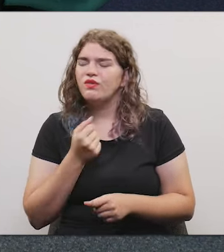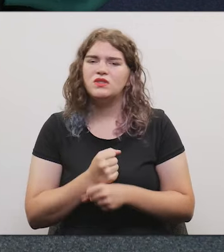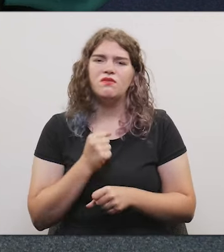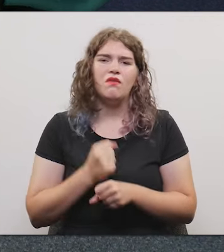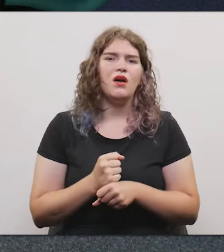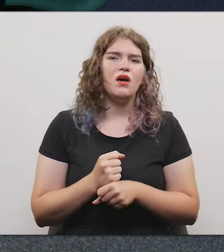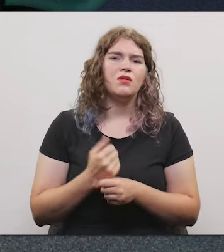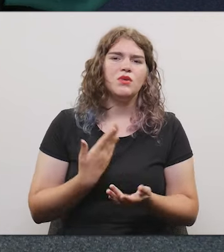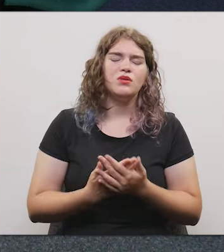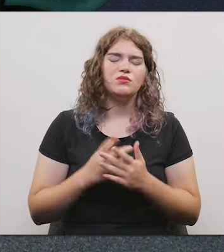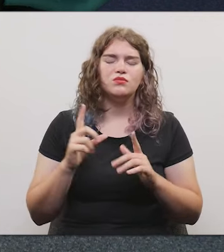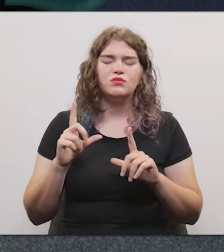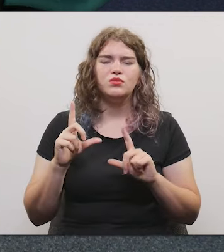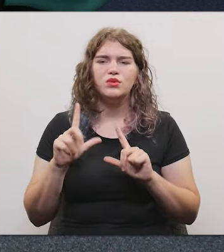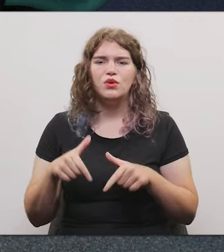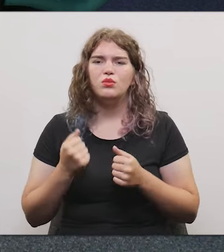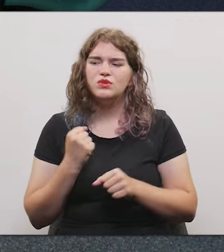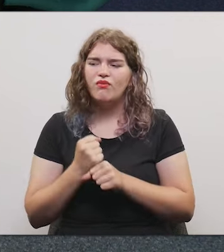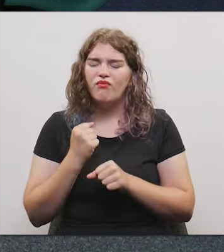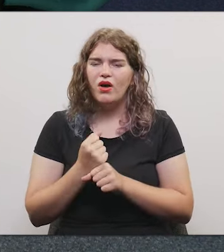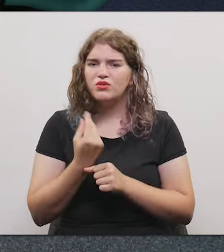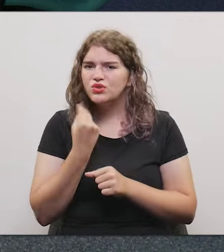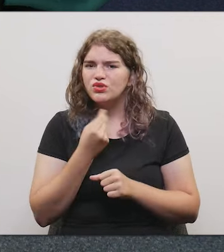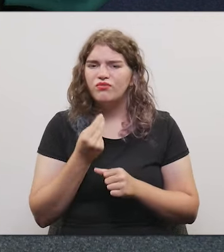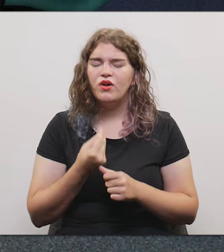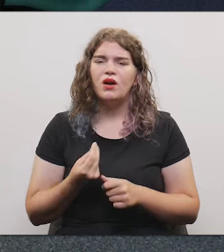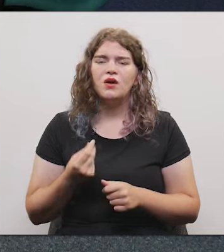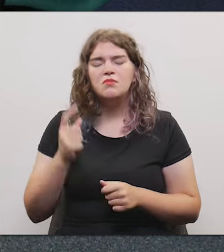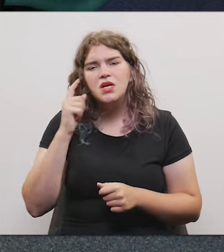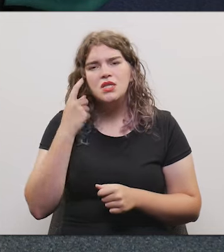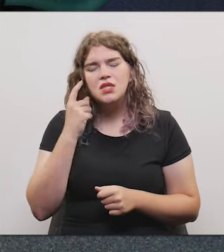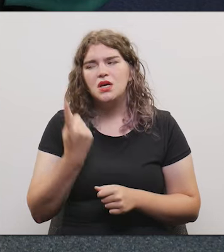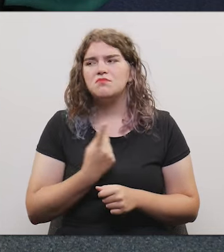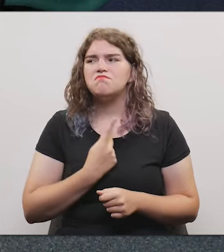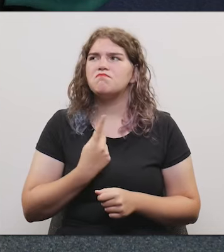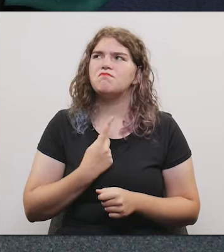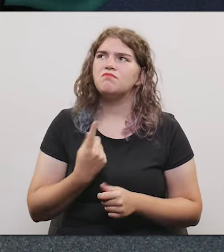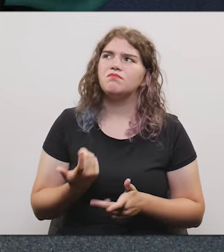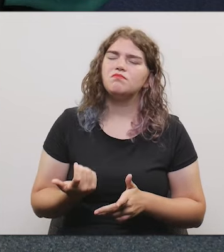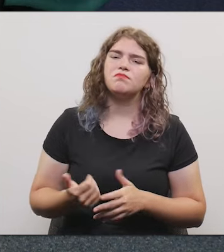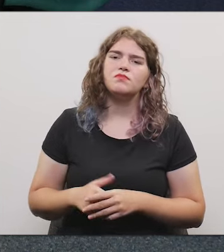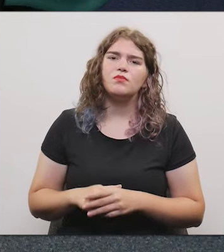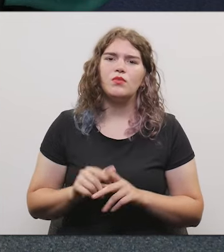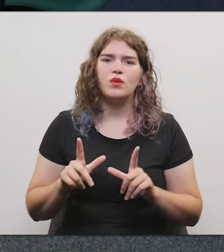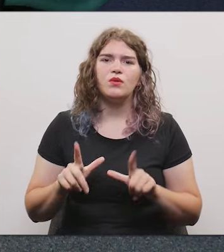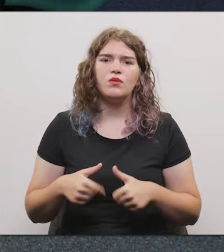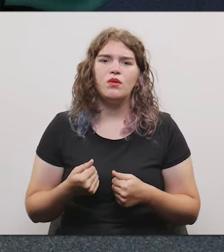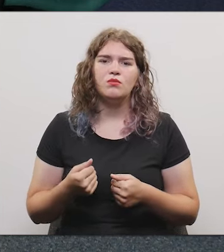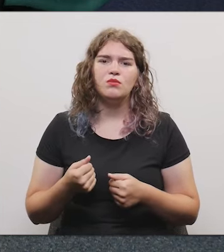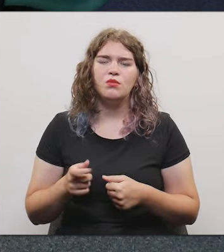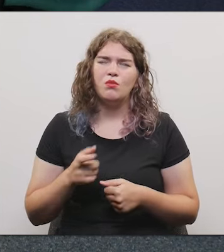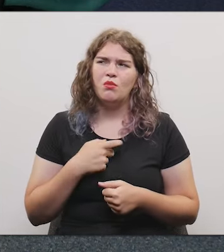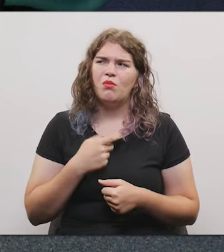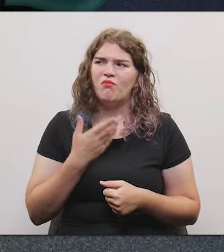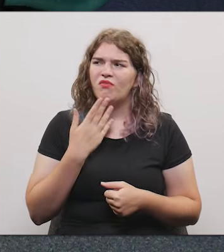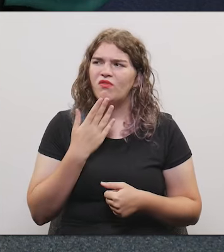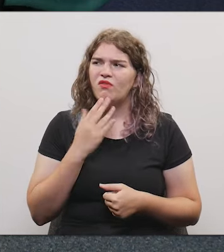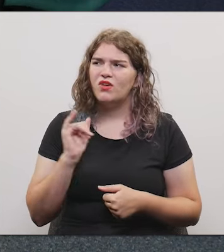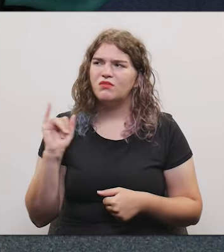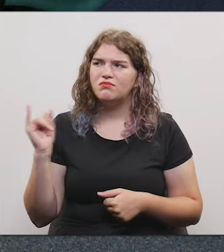impact pentru Domnul. Și mă gândeam eu cu mintea mea de atunci, Doamne,